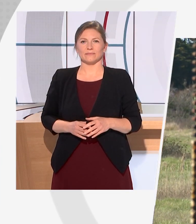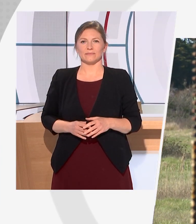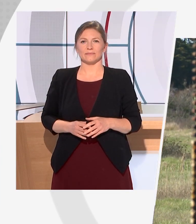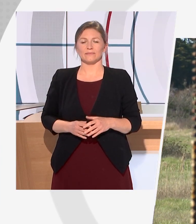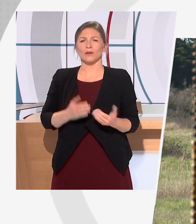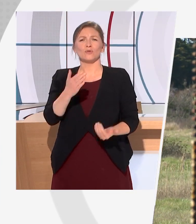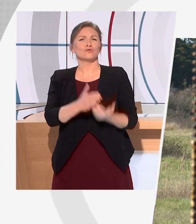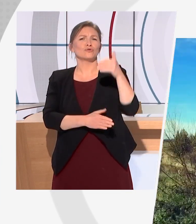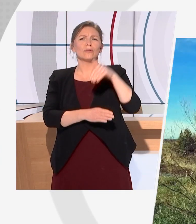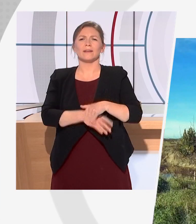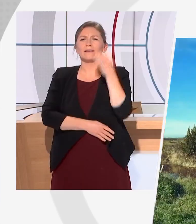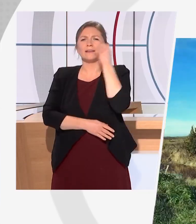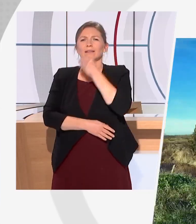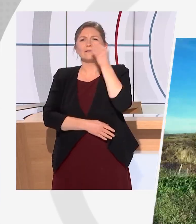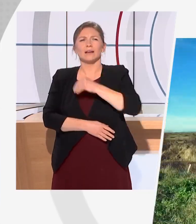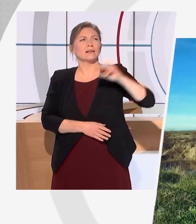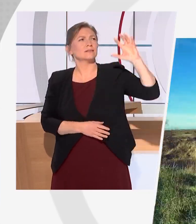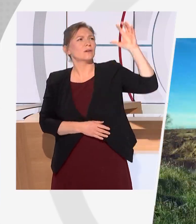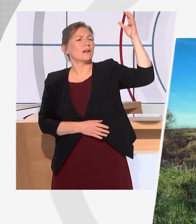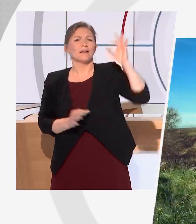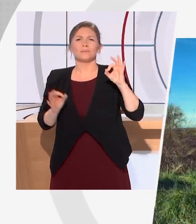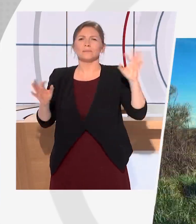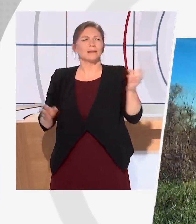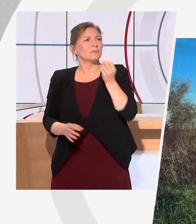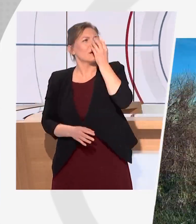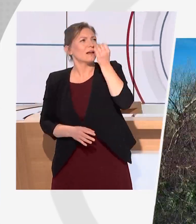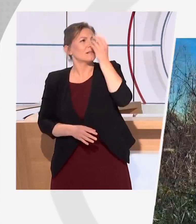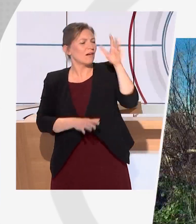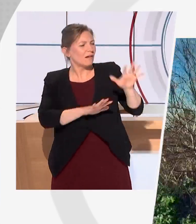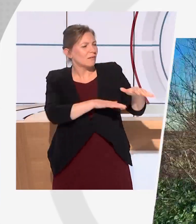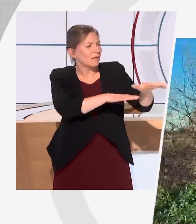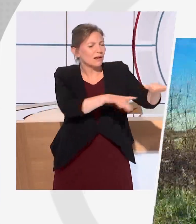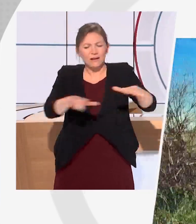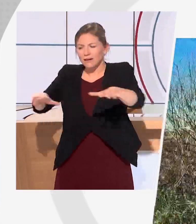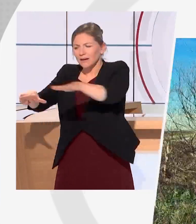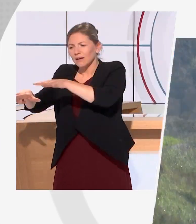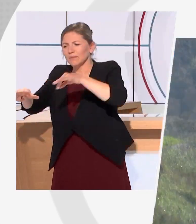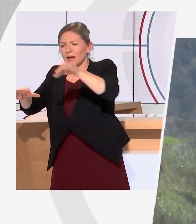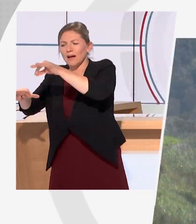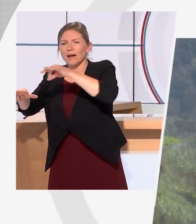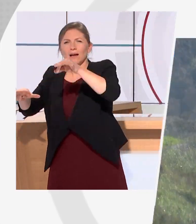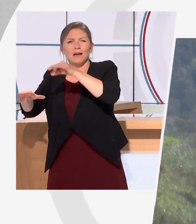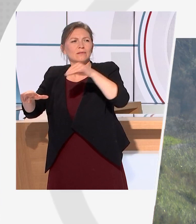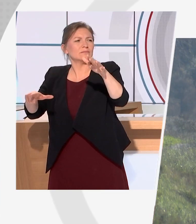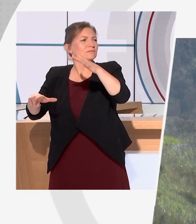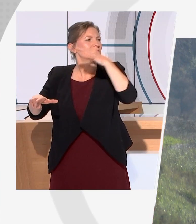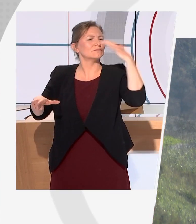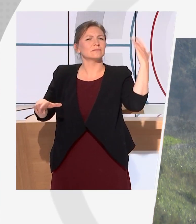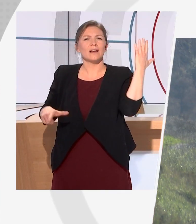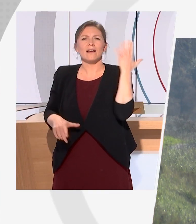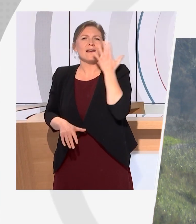Une journée d'hiver sous le soleil, comme un air de printemps, entre dunes et marais, parfait pour décompresser et profiter des paysages de